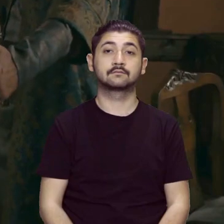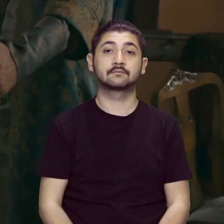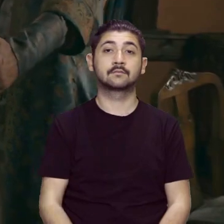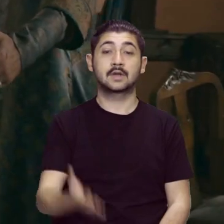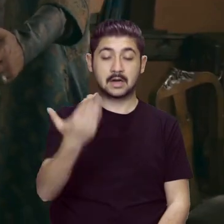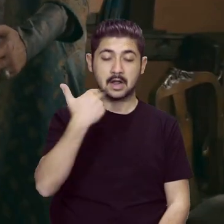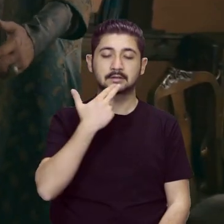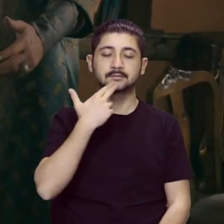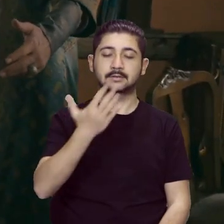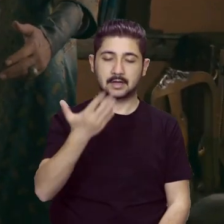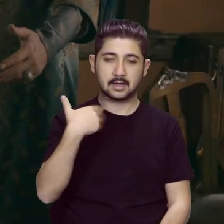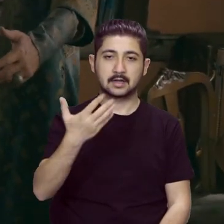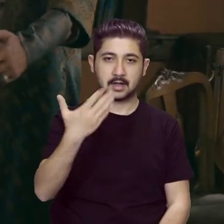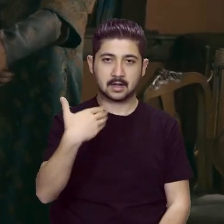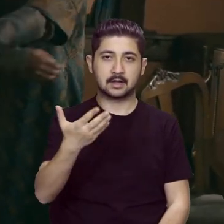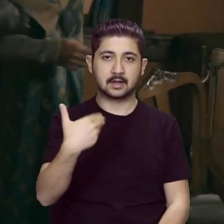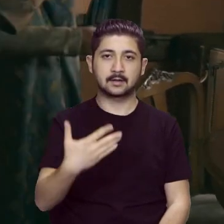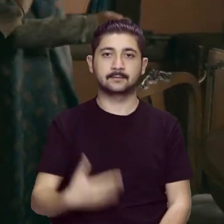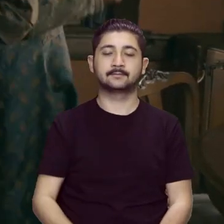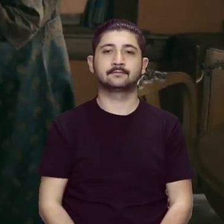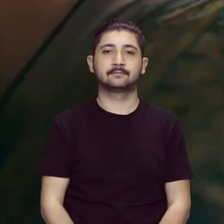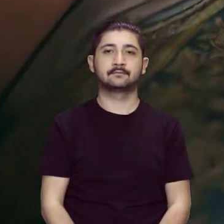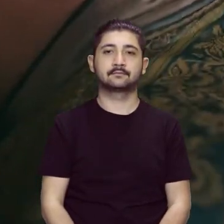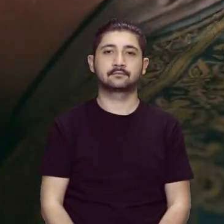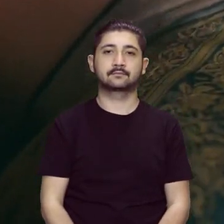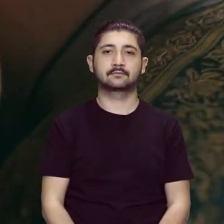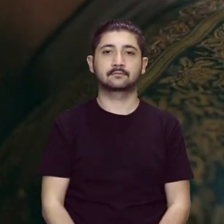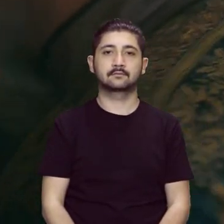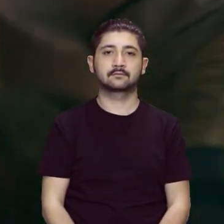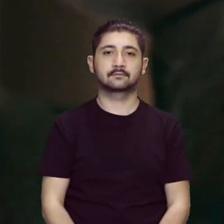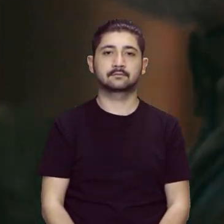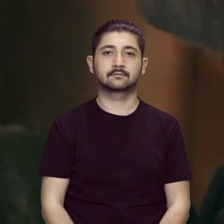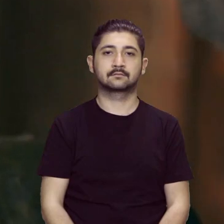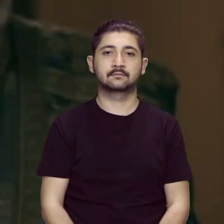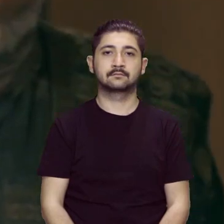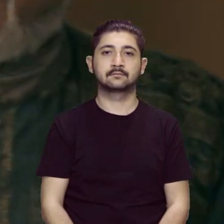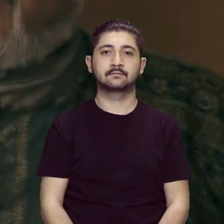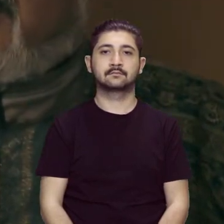Gel kızım, gel, gel, gel. Kollarını açıp üzgün ifadesiyle kucakladı.